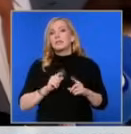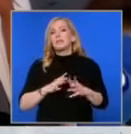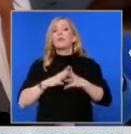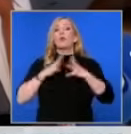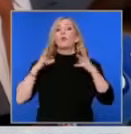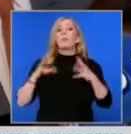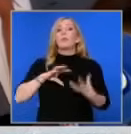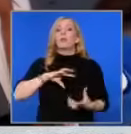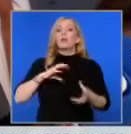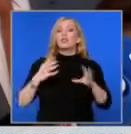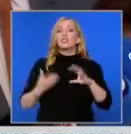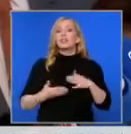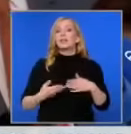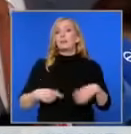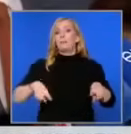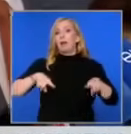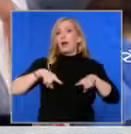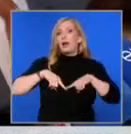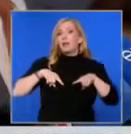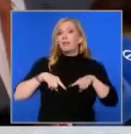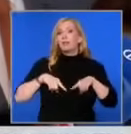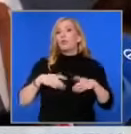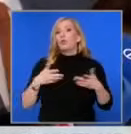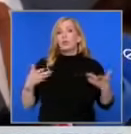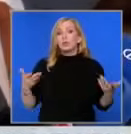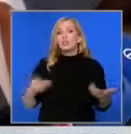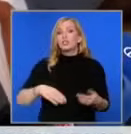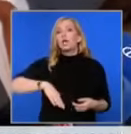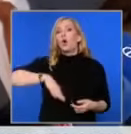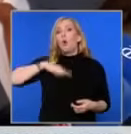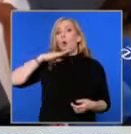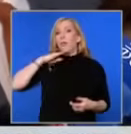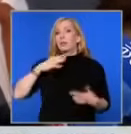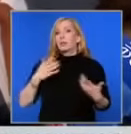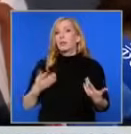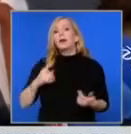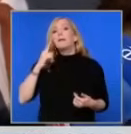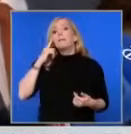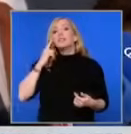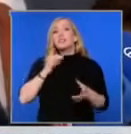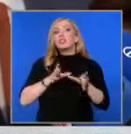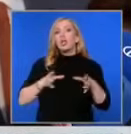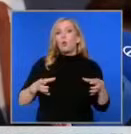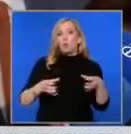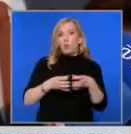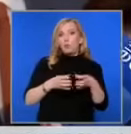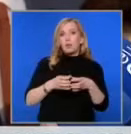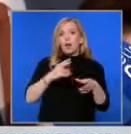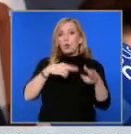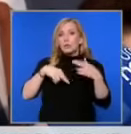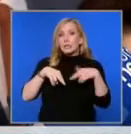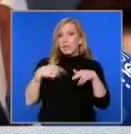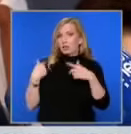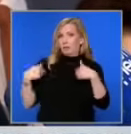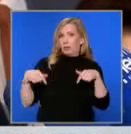голям политически, голям правен, голям юридически опит. И мисля, че групата, когато разглеждахме, имаха